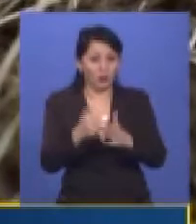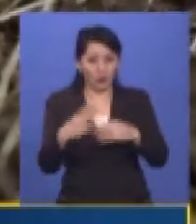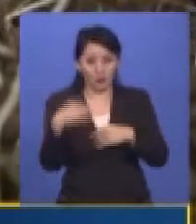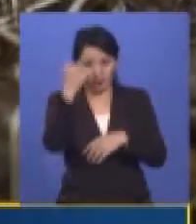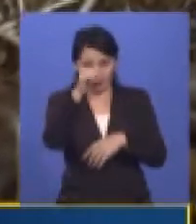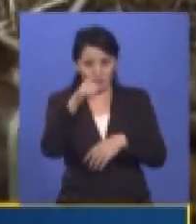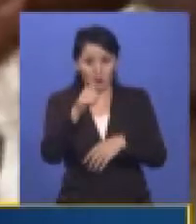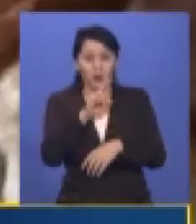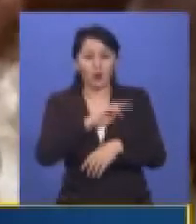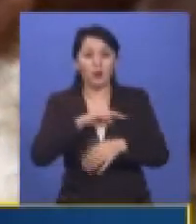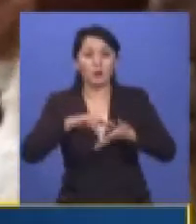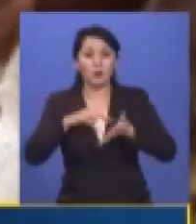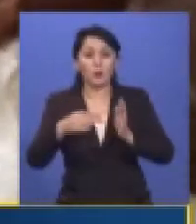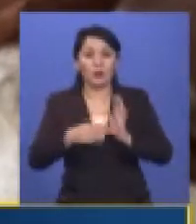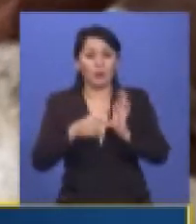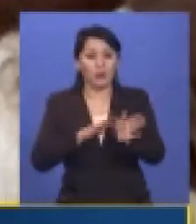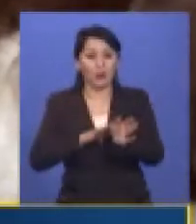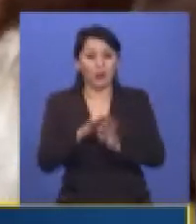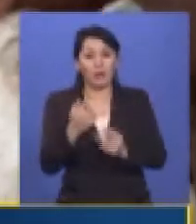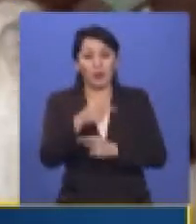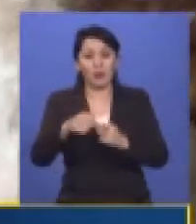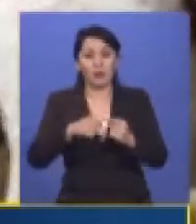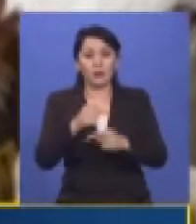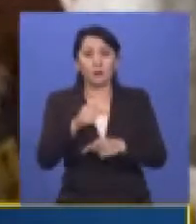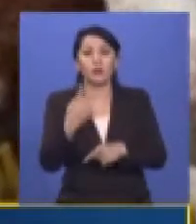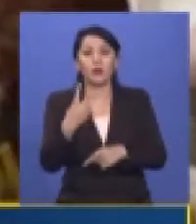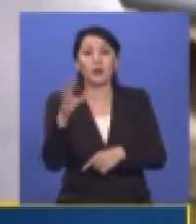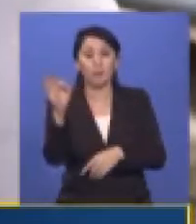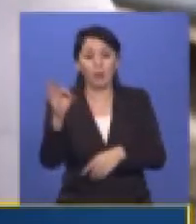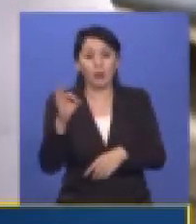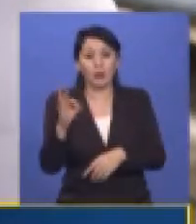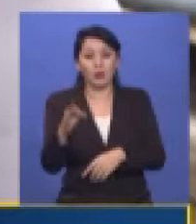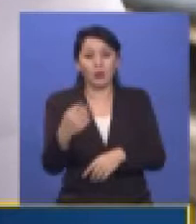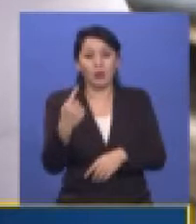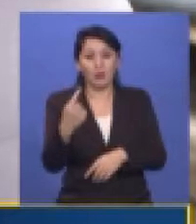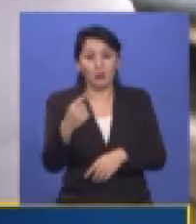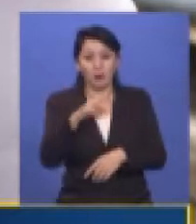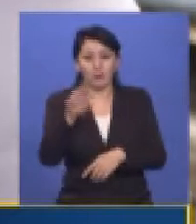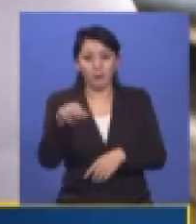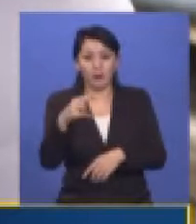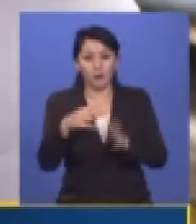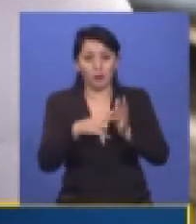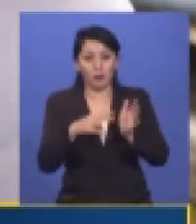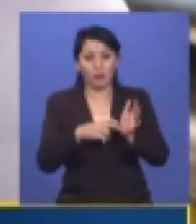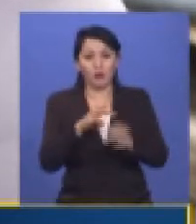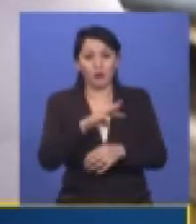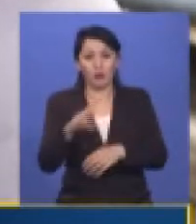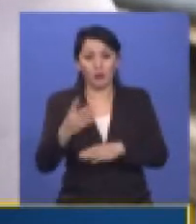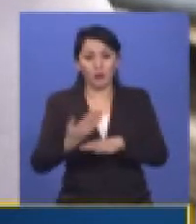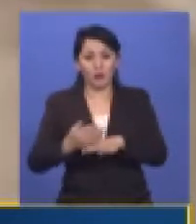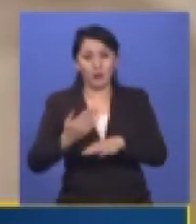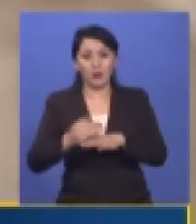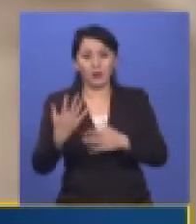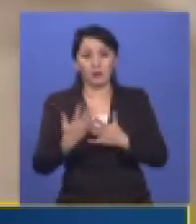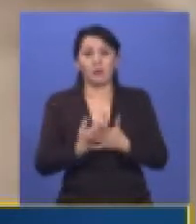дейін жеткізілмек. Жобаны іске асыруға кәсіпкер 2% мөлшерлі мен 1 миллиард 700 миллион теңге көлемінде несие